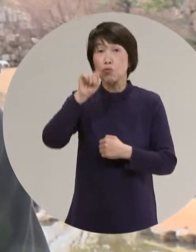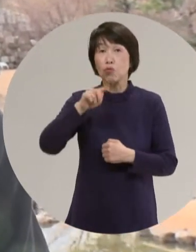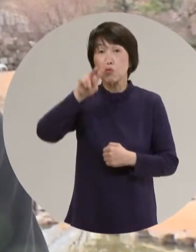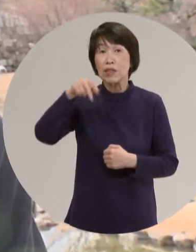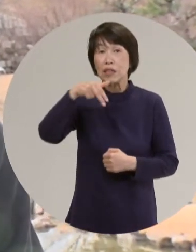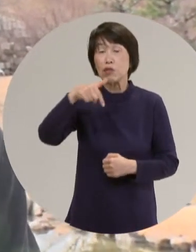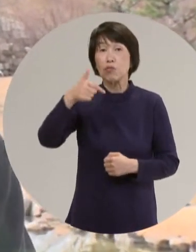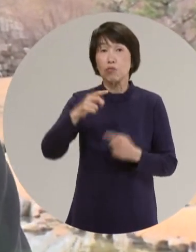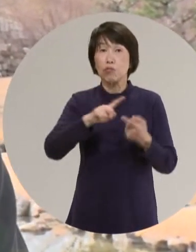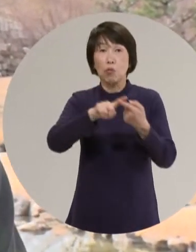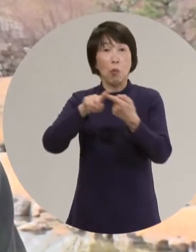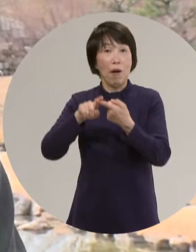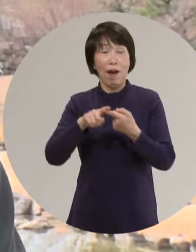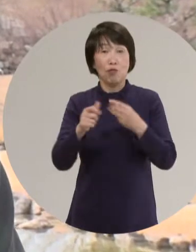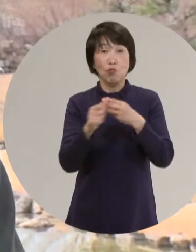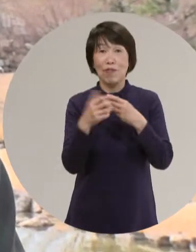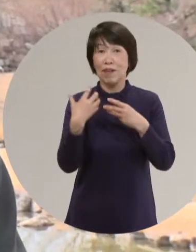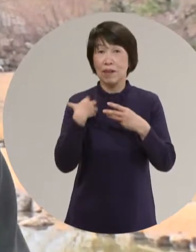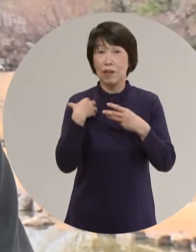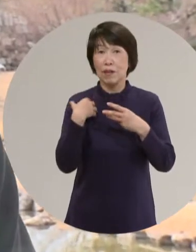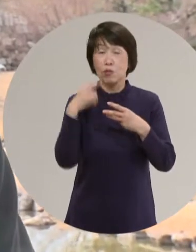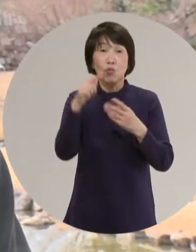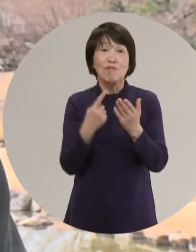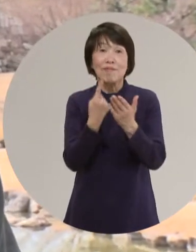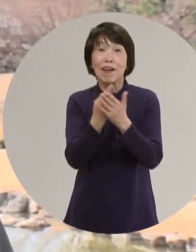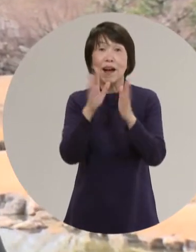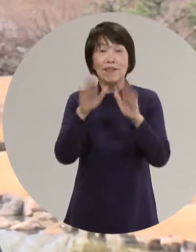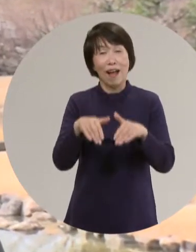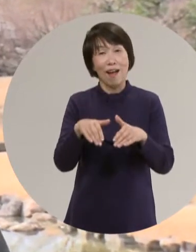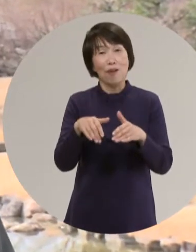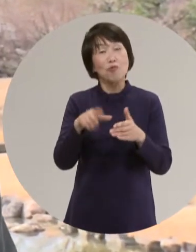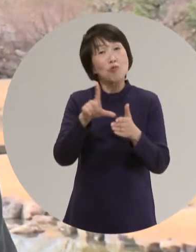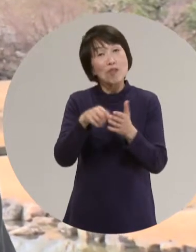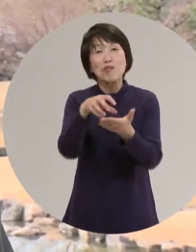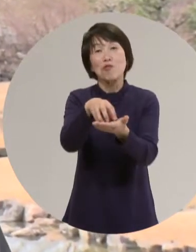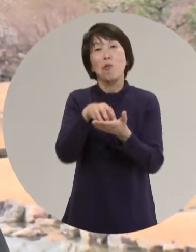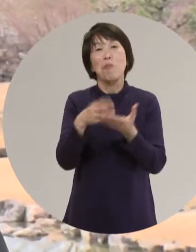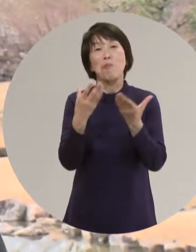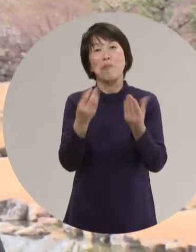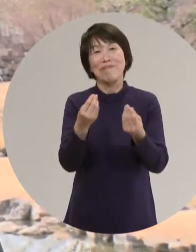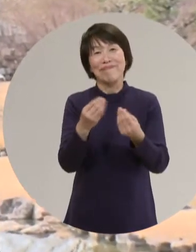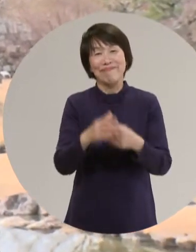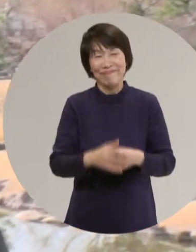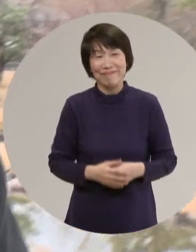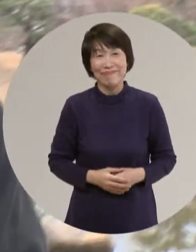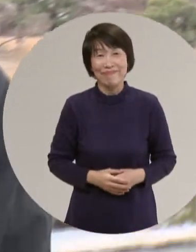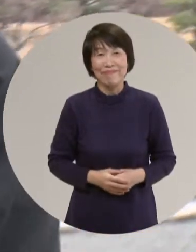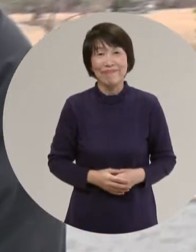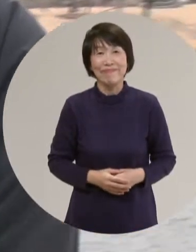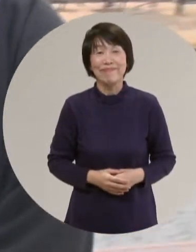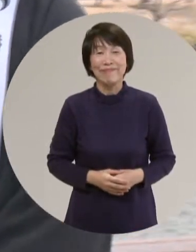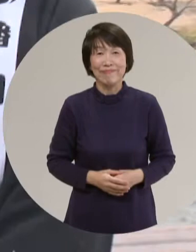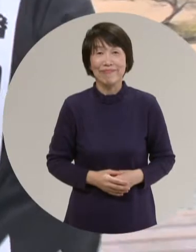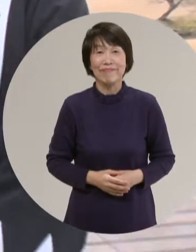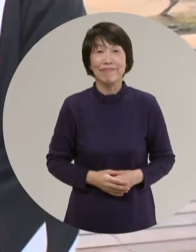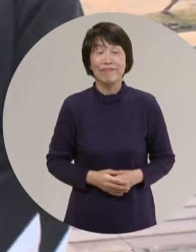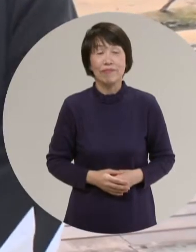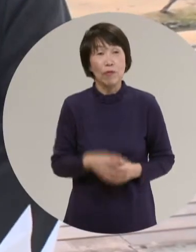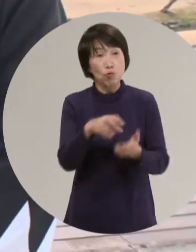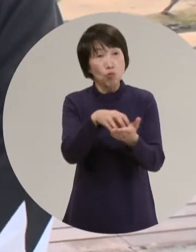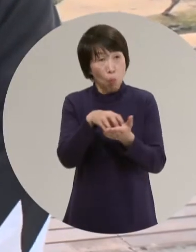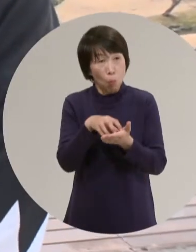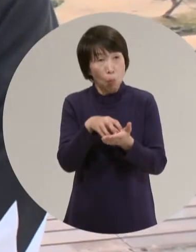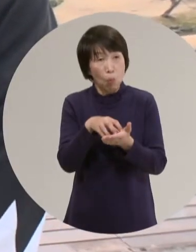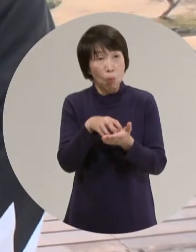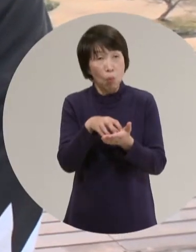協会というところがやってまして、それにまあ参加して、はいはい、まあ、一応賞をいただいたことがあるいうことですか